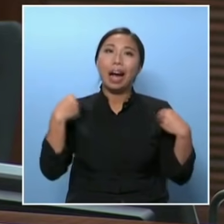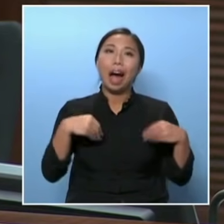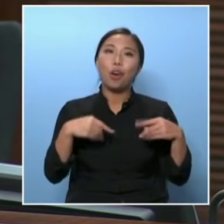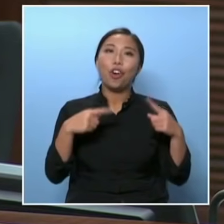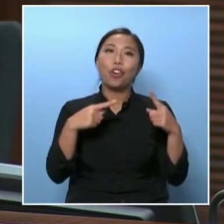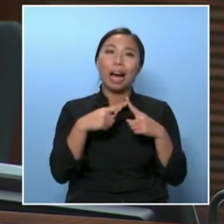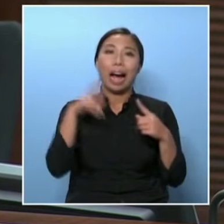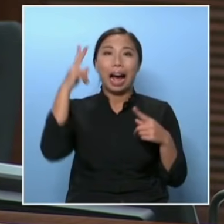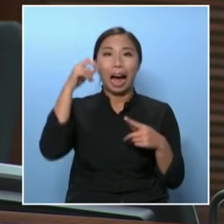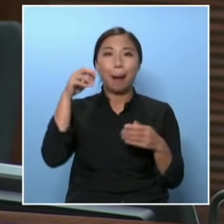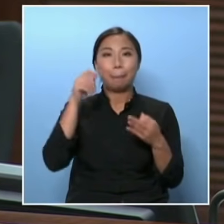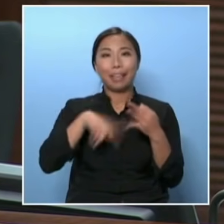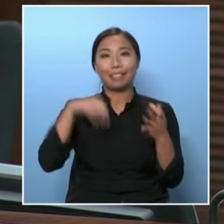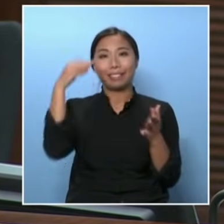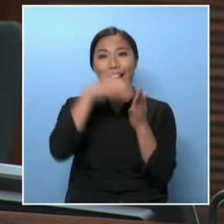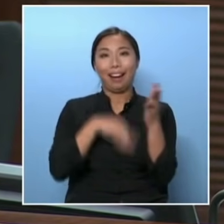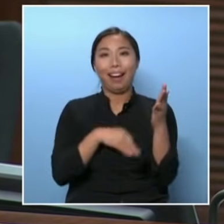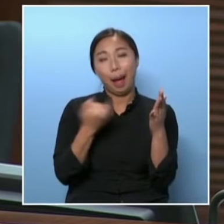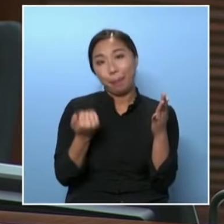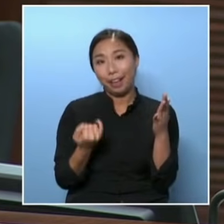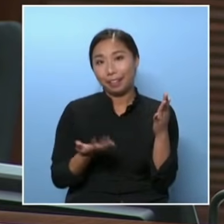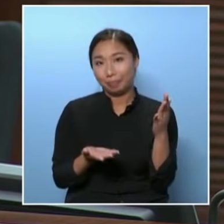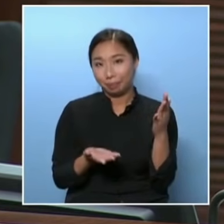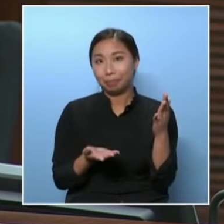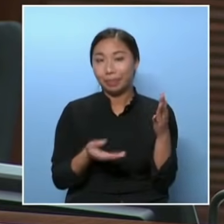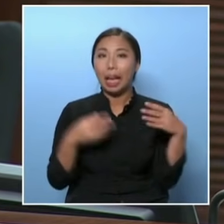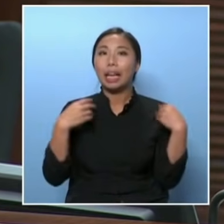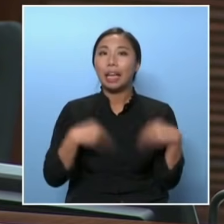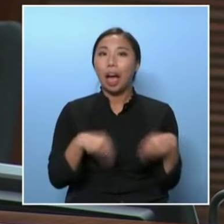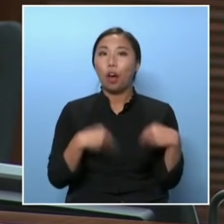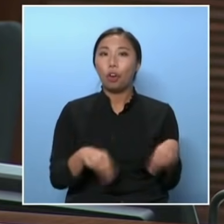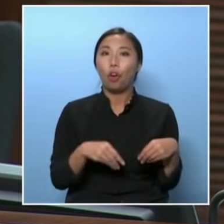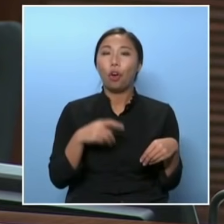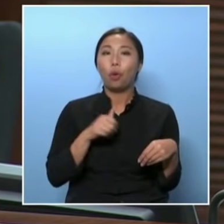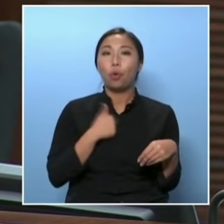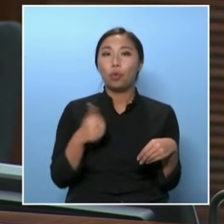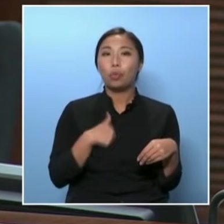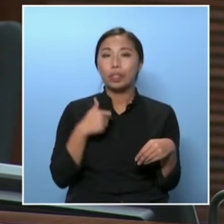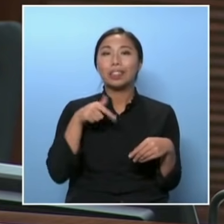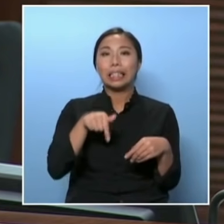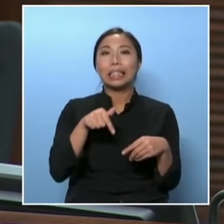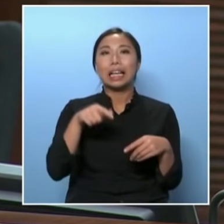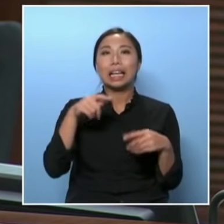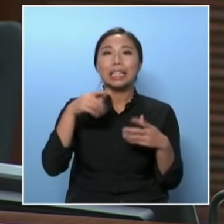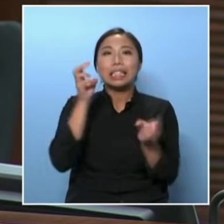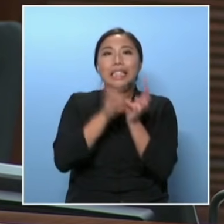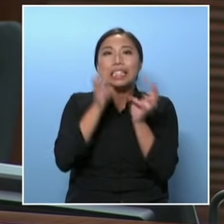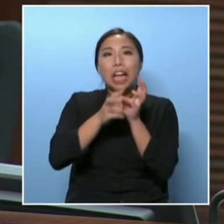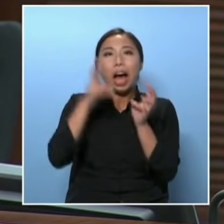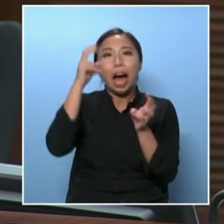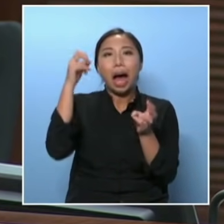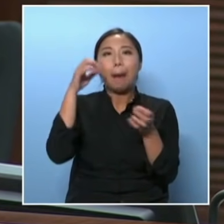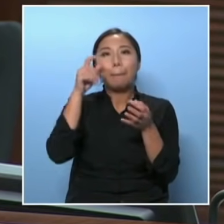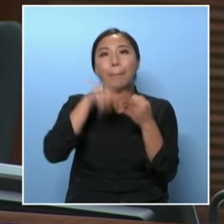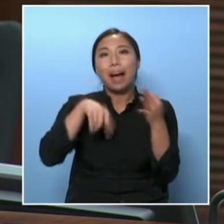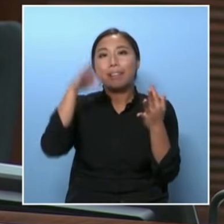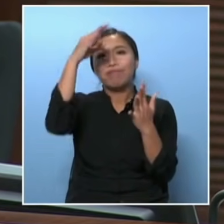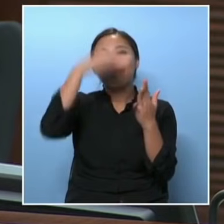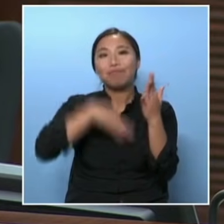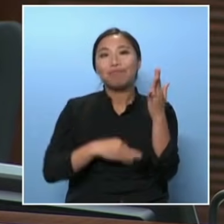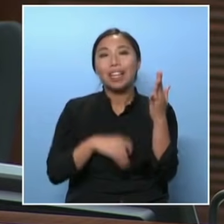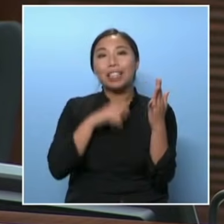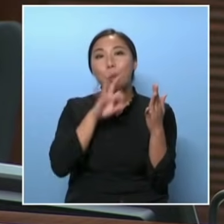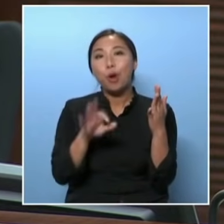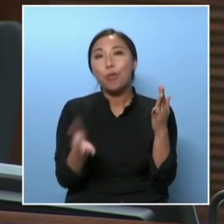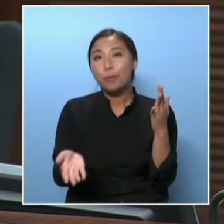員嘅黑名單？教育人員嘅黑名單資料庫有冇咁樣嘅？政策